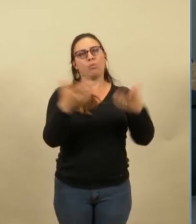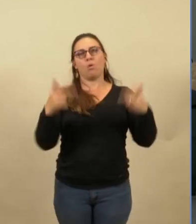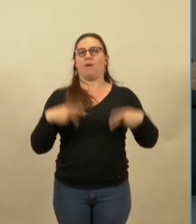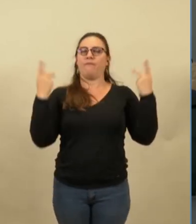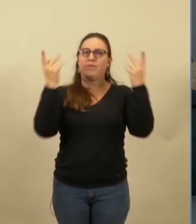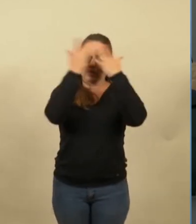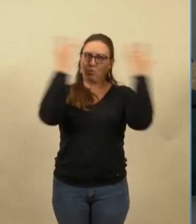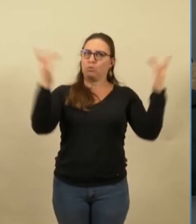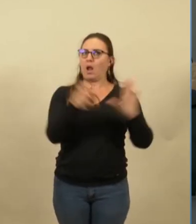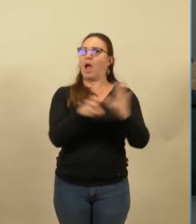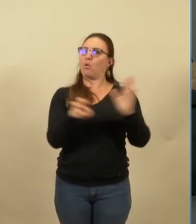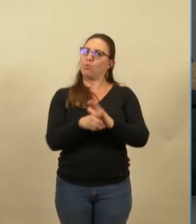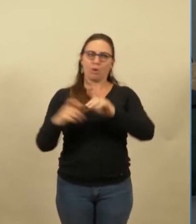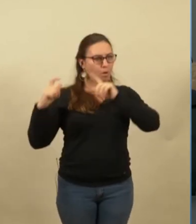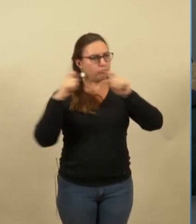grenobloise